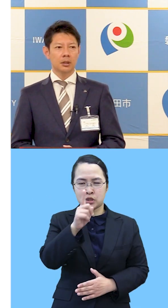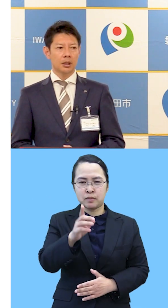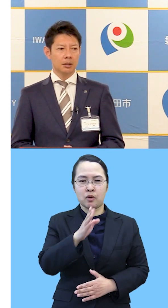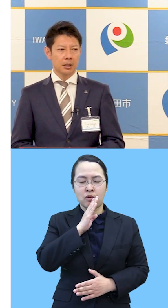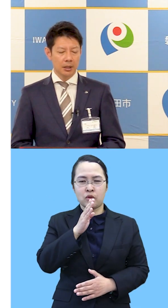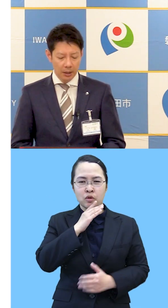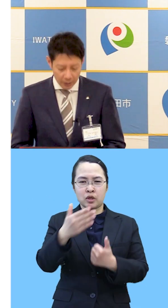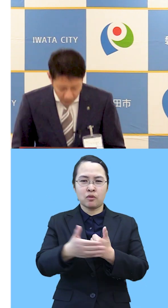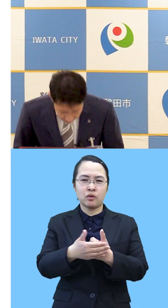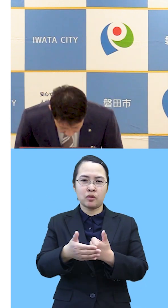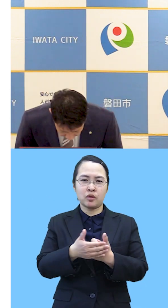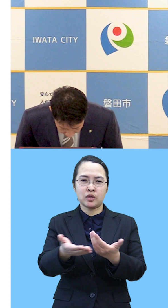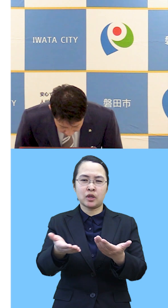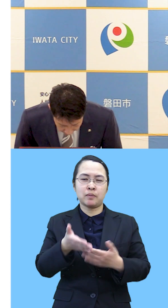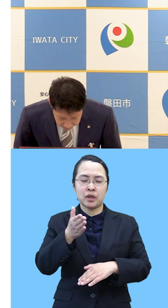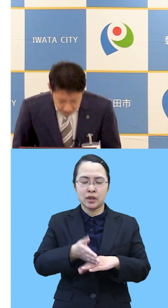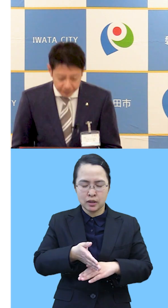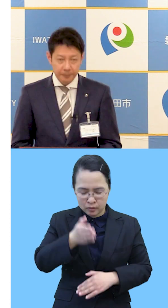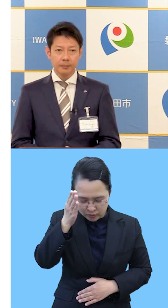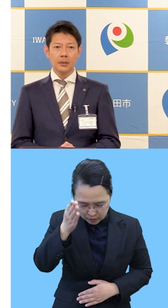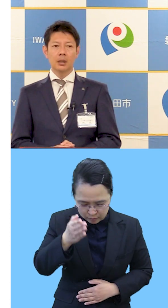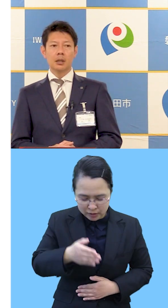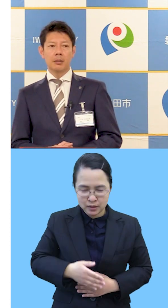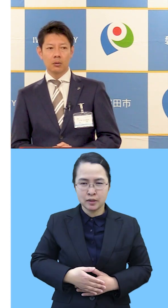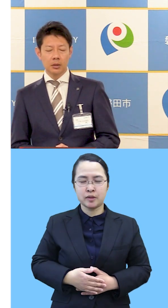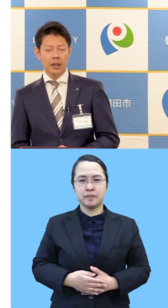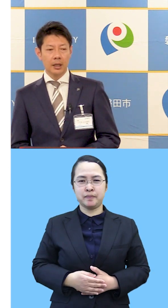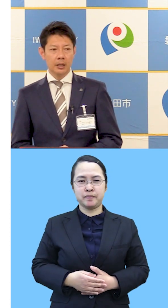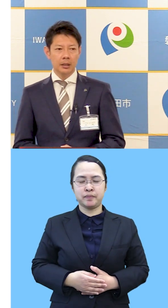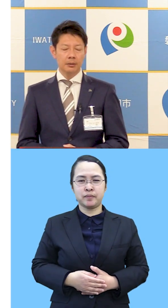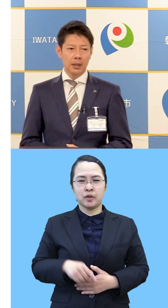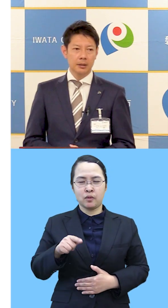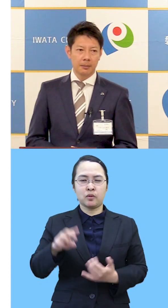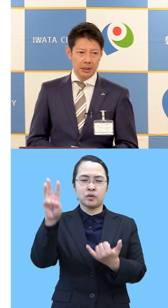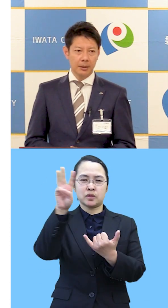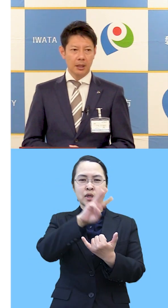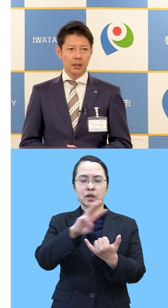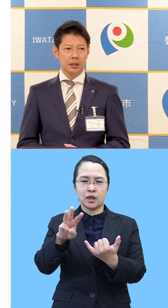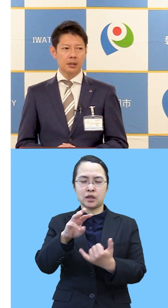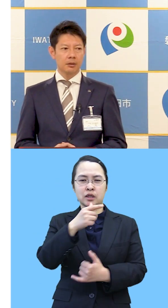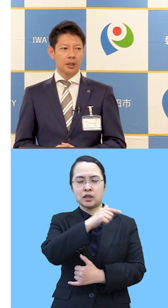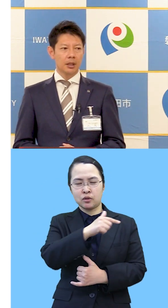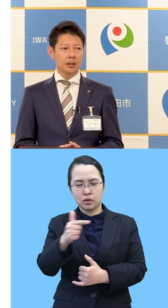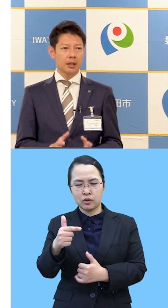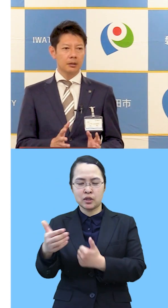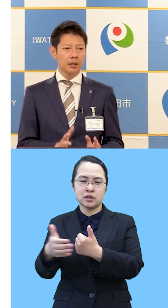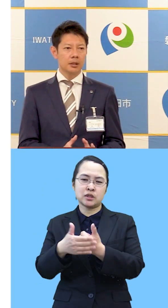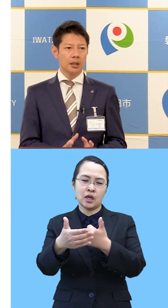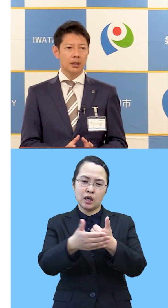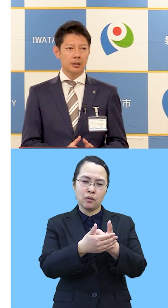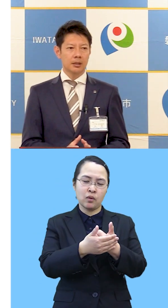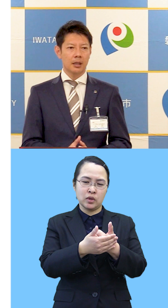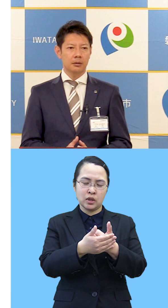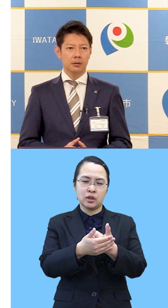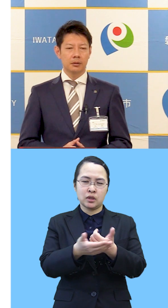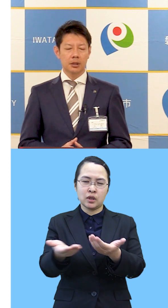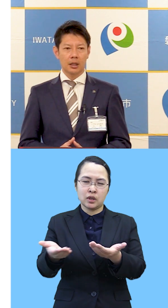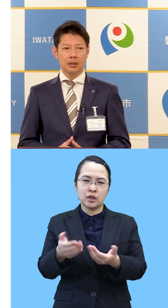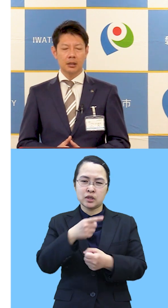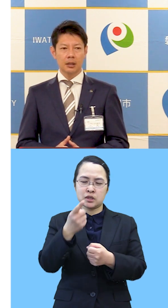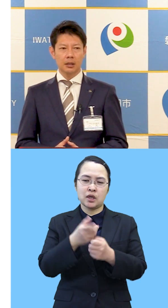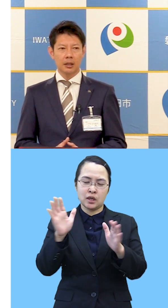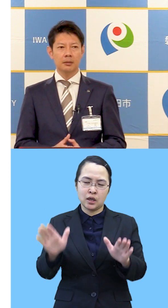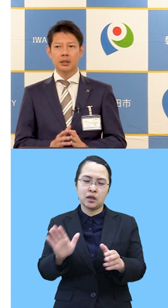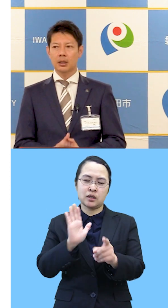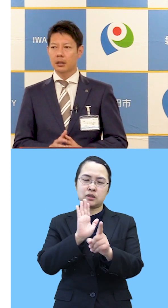ご協力いただきましてありがとうございました。この災害はさまざまな支援をいただいて、昨年1年間支えるという字を